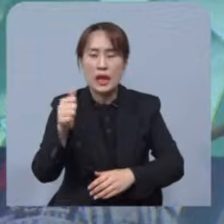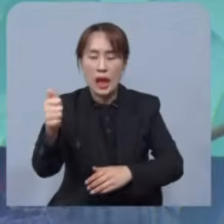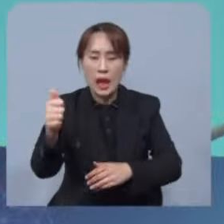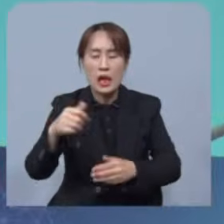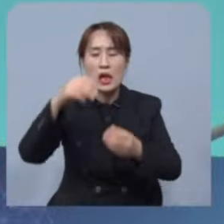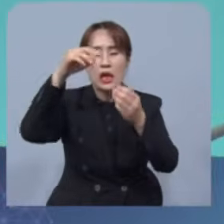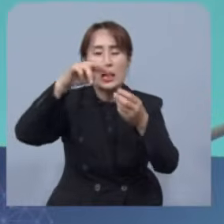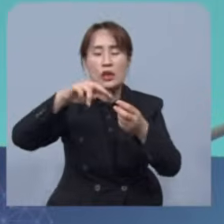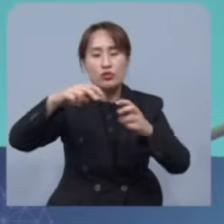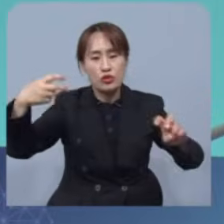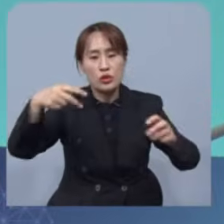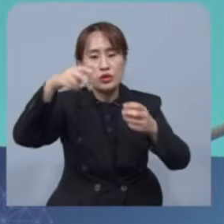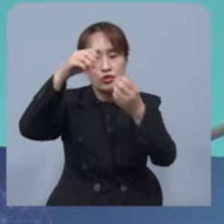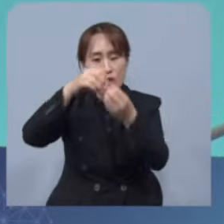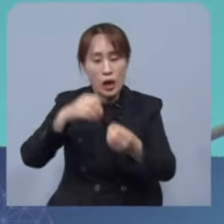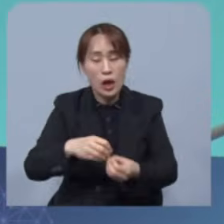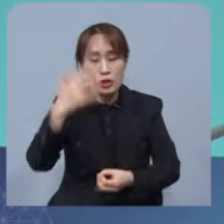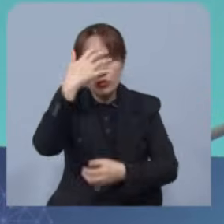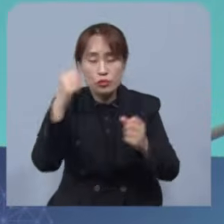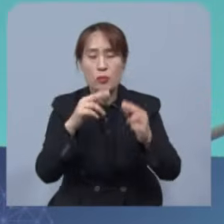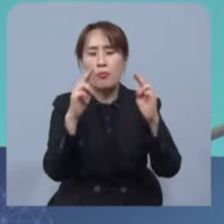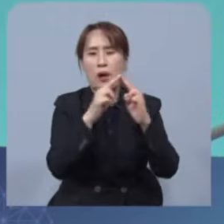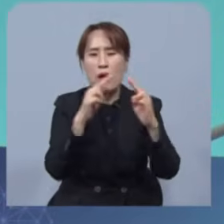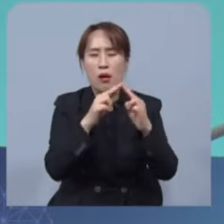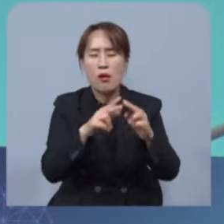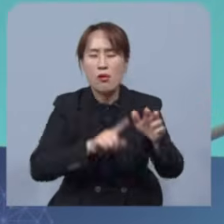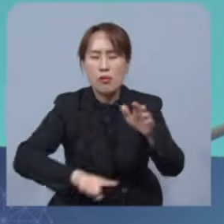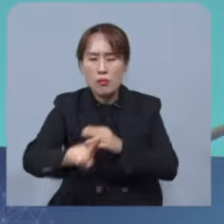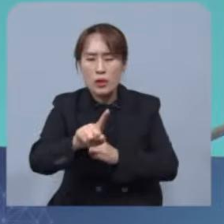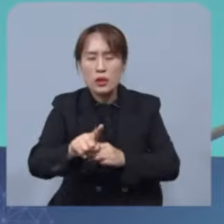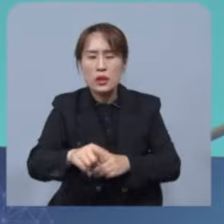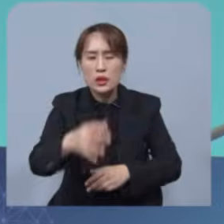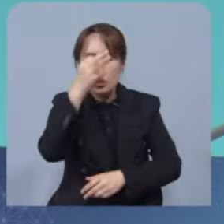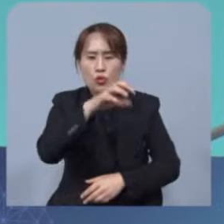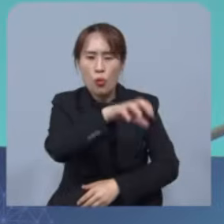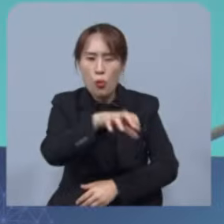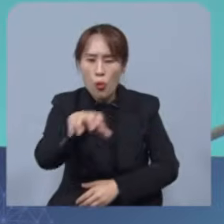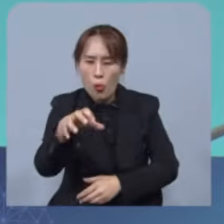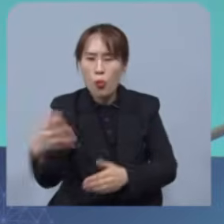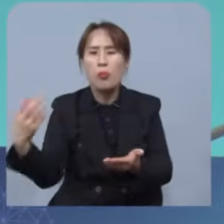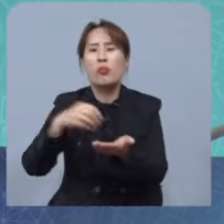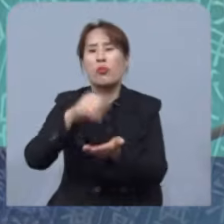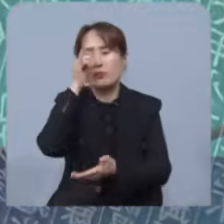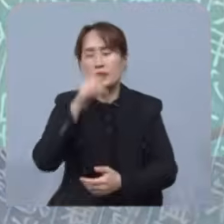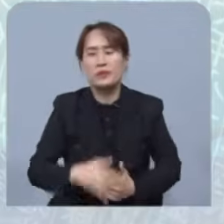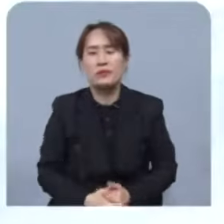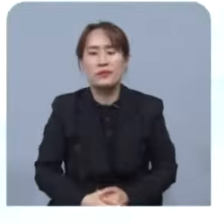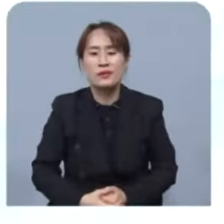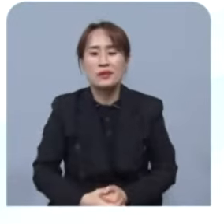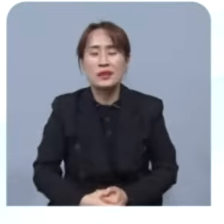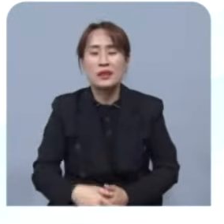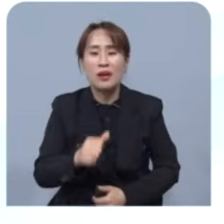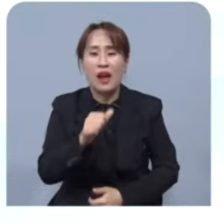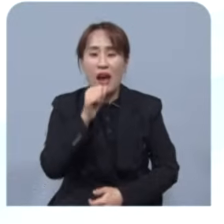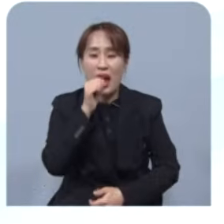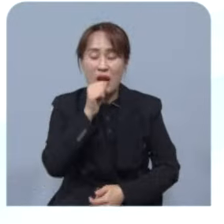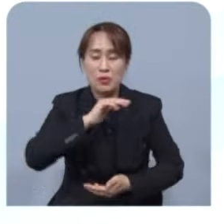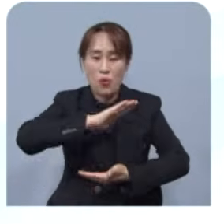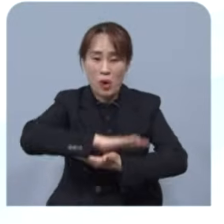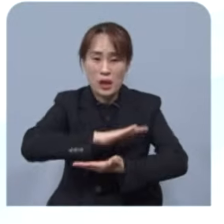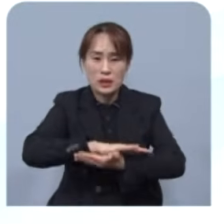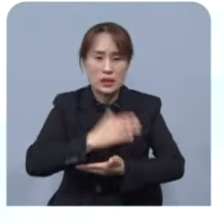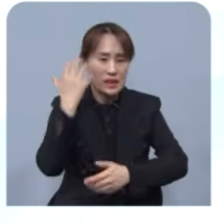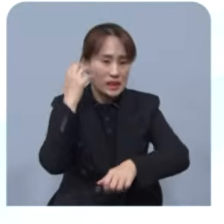유산은 충청북도가 가진 반도체 등 첨단 산업의 곳곳에 녹아 있습니다. 한마디로 금속 활자가